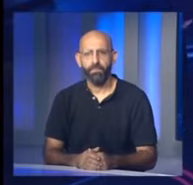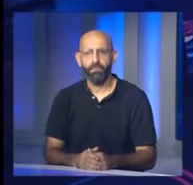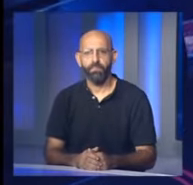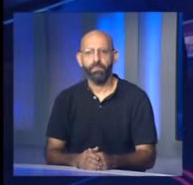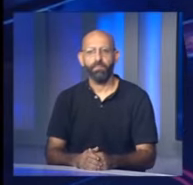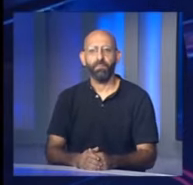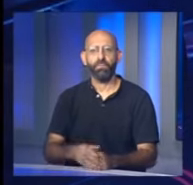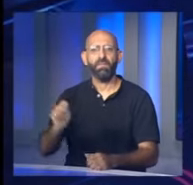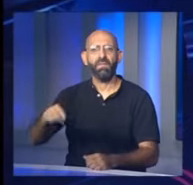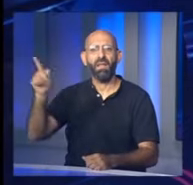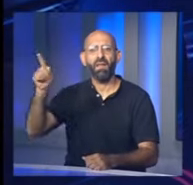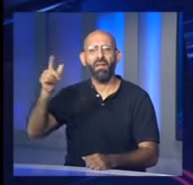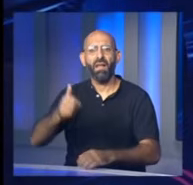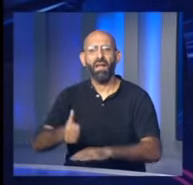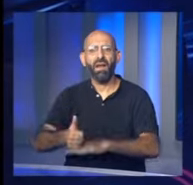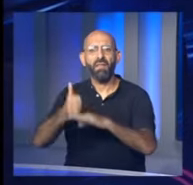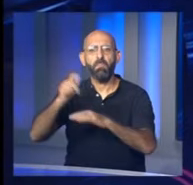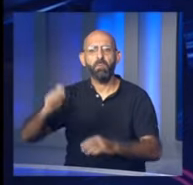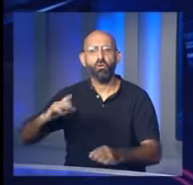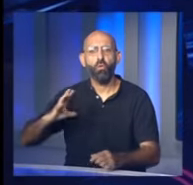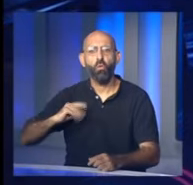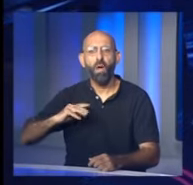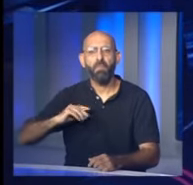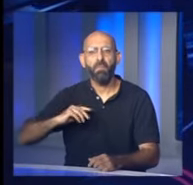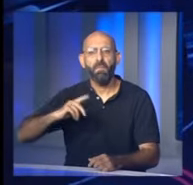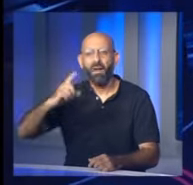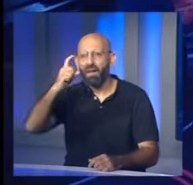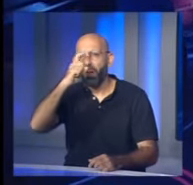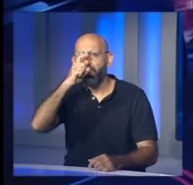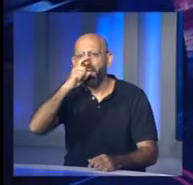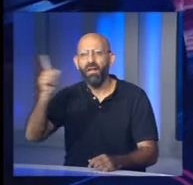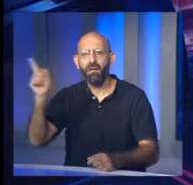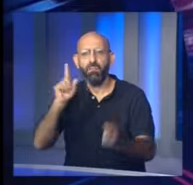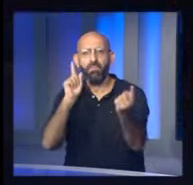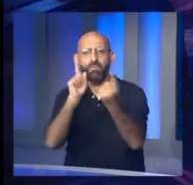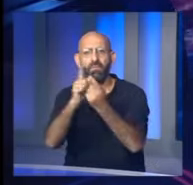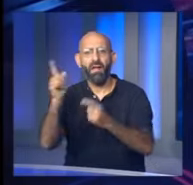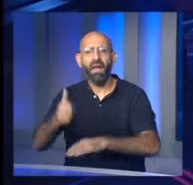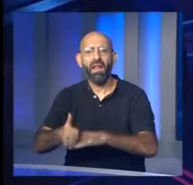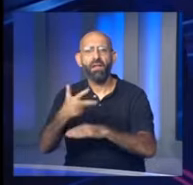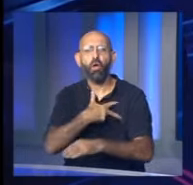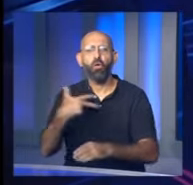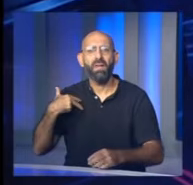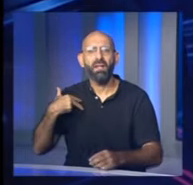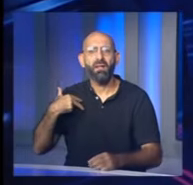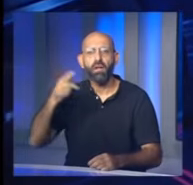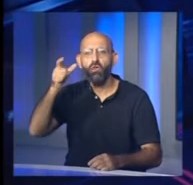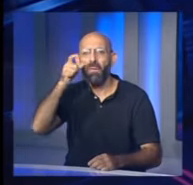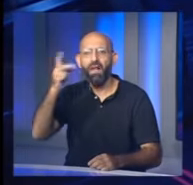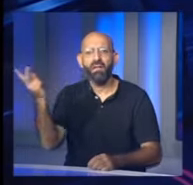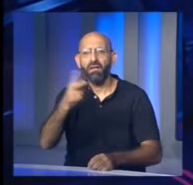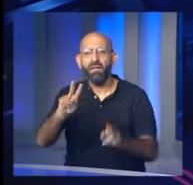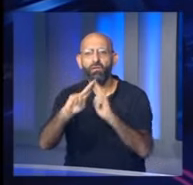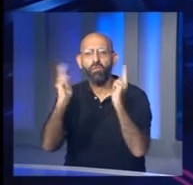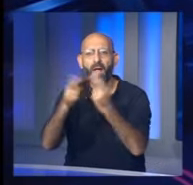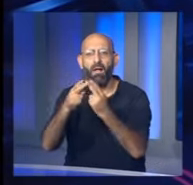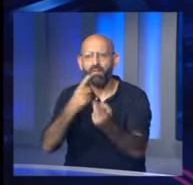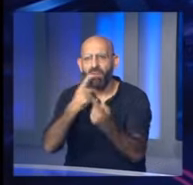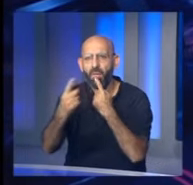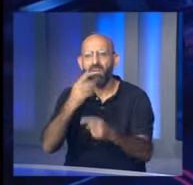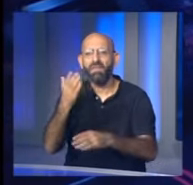المستجده في مقر الرئاسه الثانيه في عين التين تداول رئيس مجلس النواب نبيه بري مع رئيس الحكومه